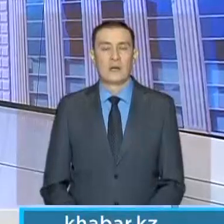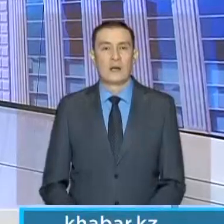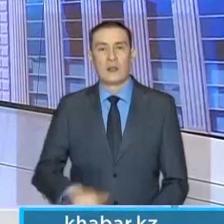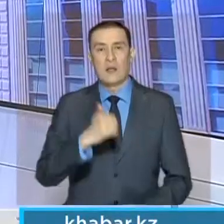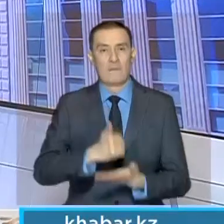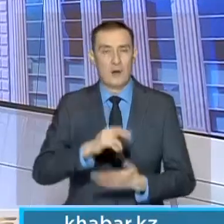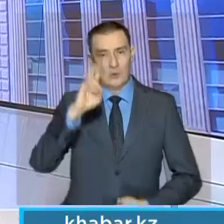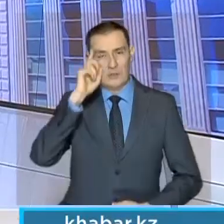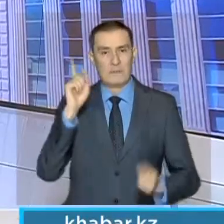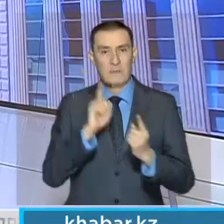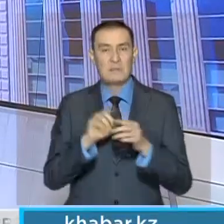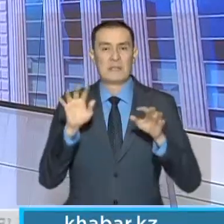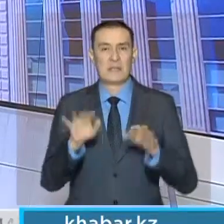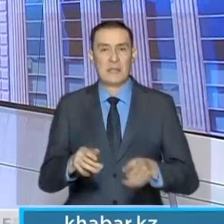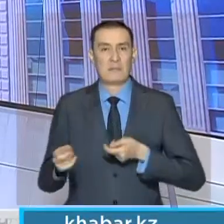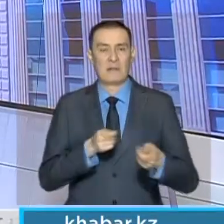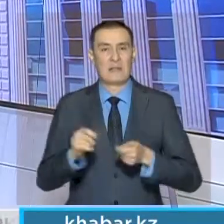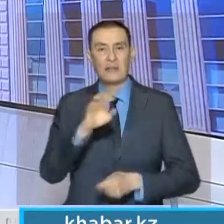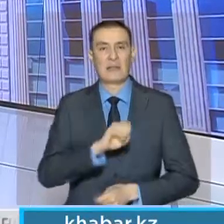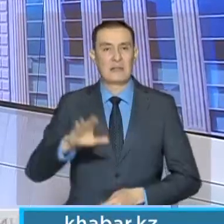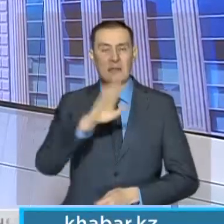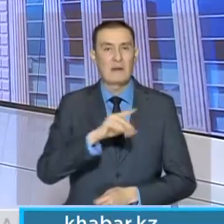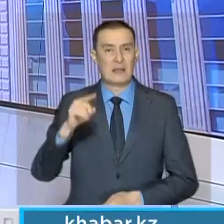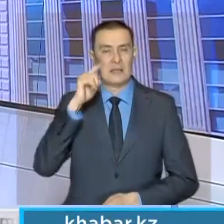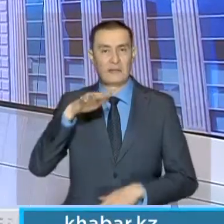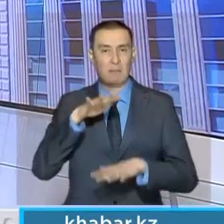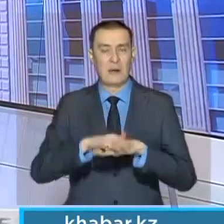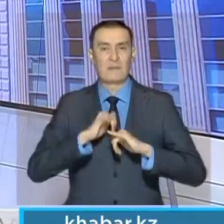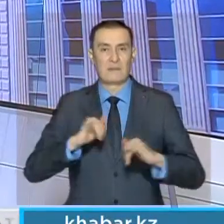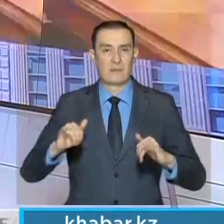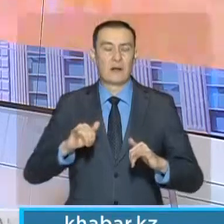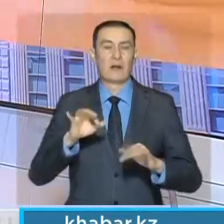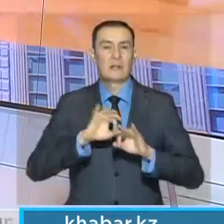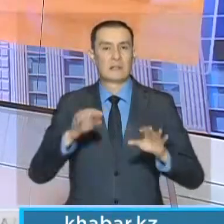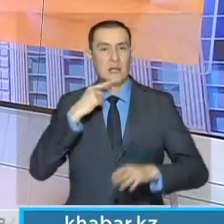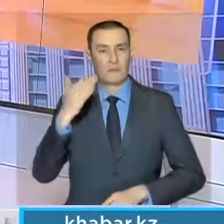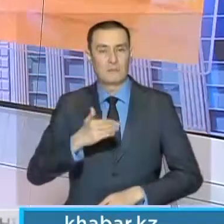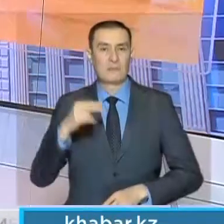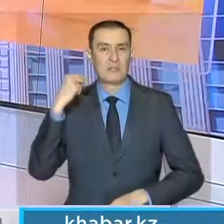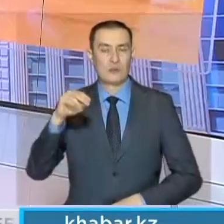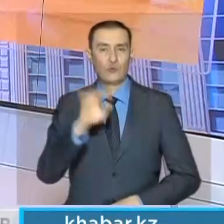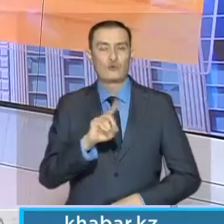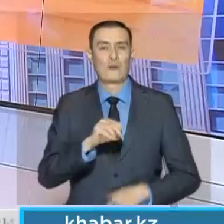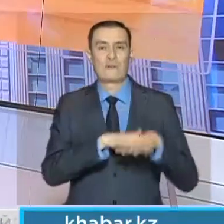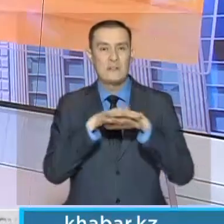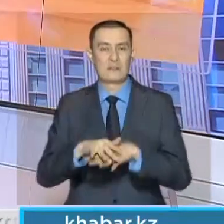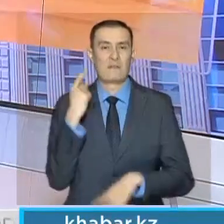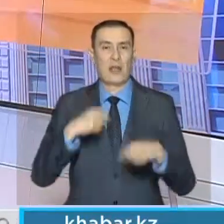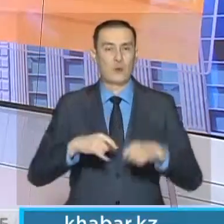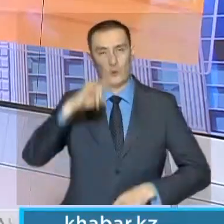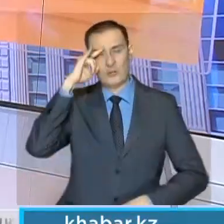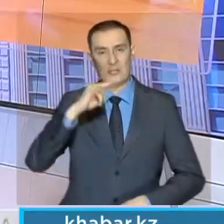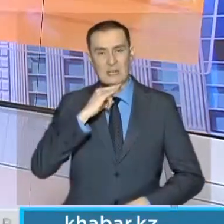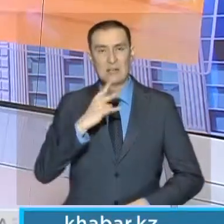Глава государства принял председателя правления Евразийского банка развития. Николай Подгузов сообщил президенту, что инвестиции в экономику